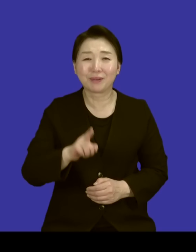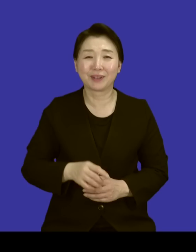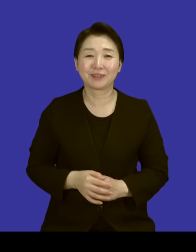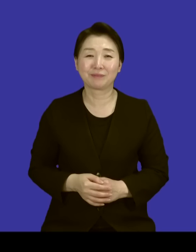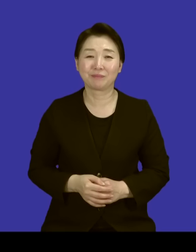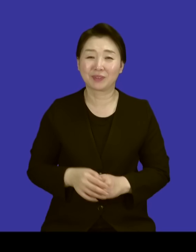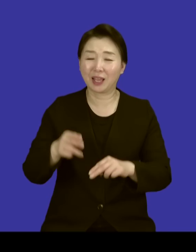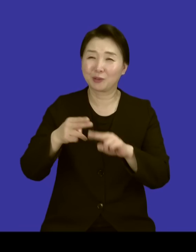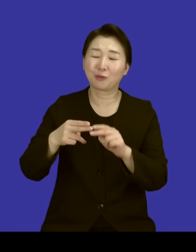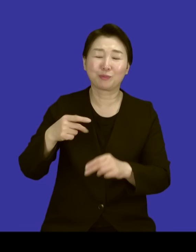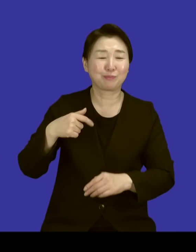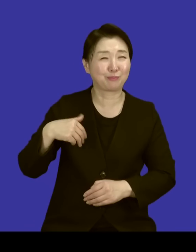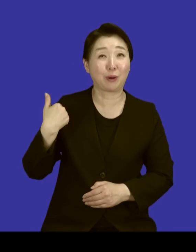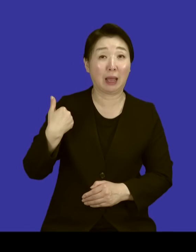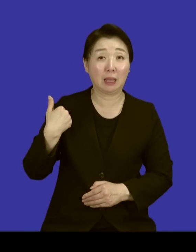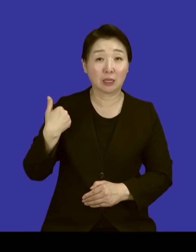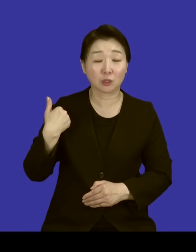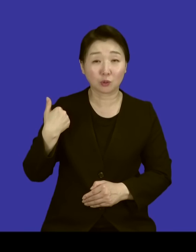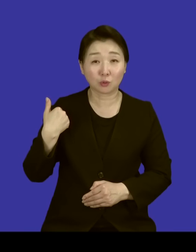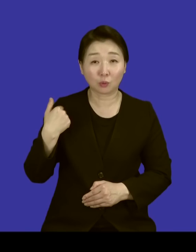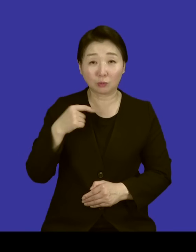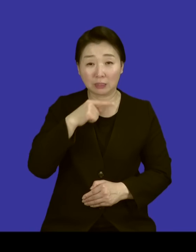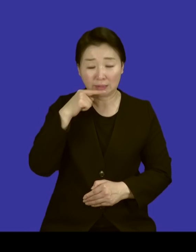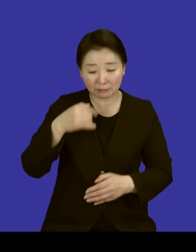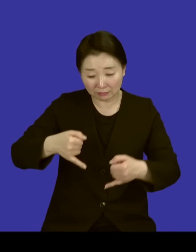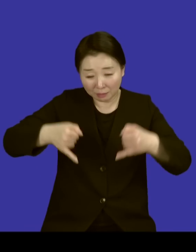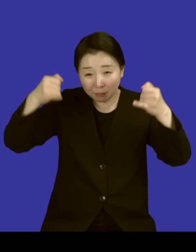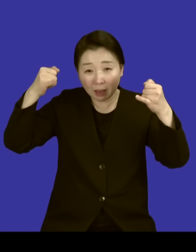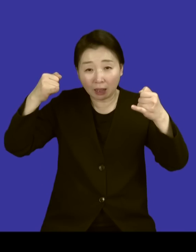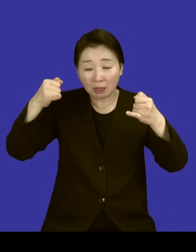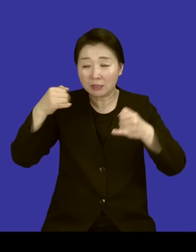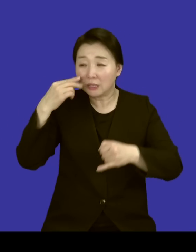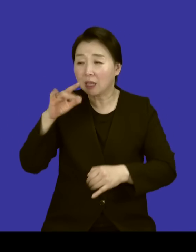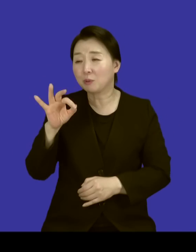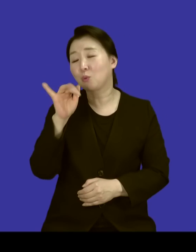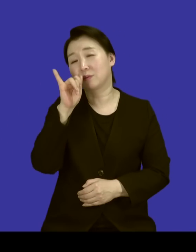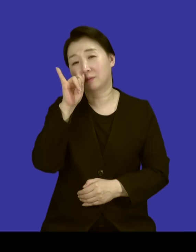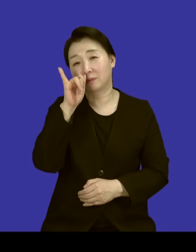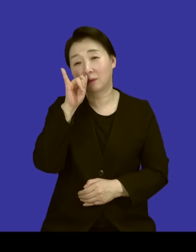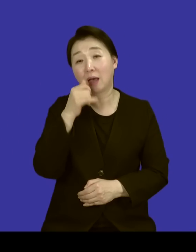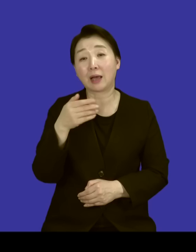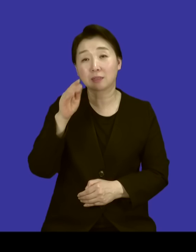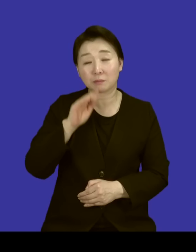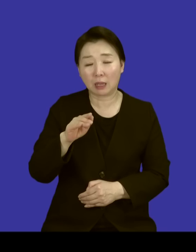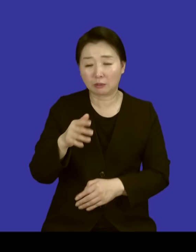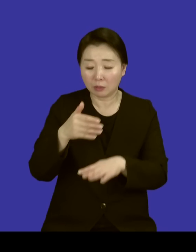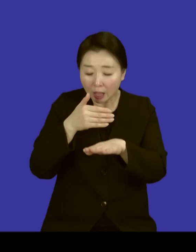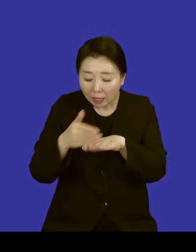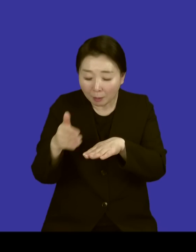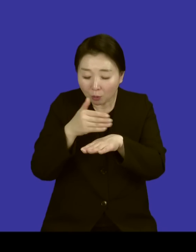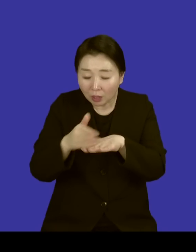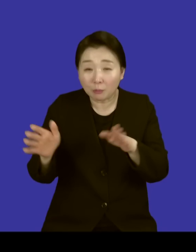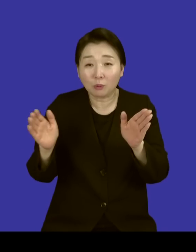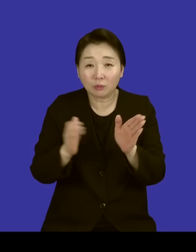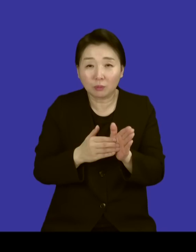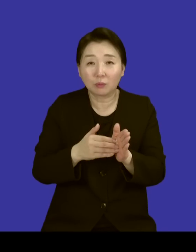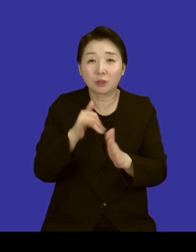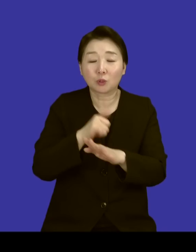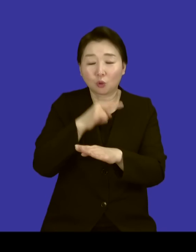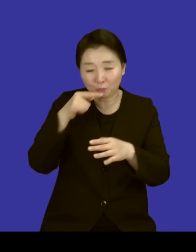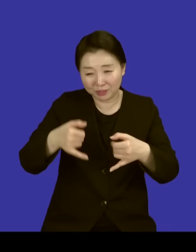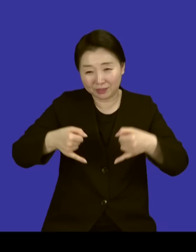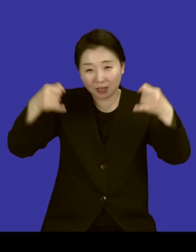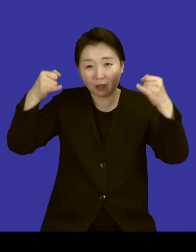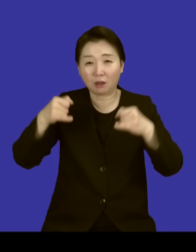뭐 할 줄 알아야죠. 근데 적자가 이제 쌓이잖아요. 예. 제가 예비비를 조금 가지고 있었는데 그걸 갚고 하다 보니까 빚이 계속 쌓이더라고요.